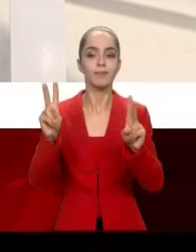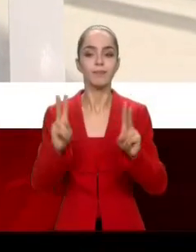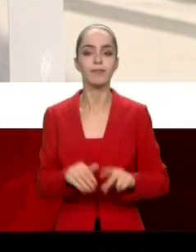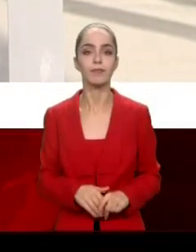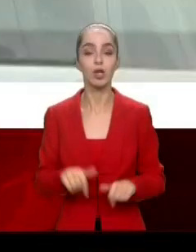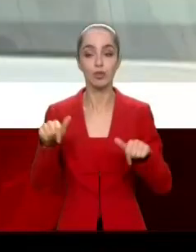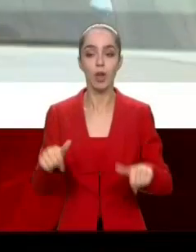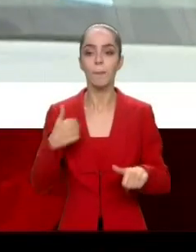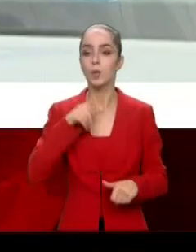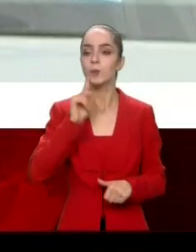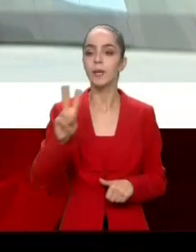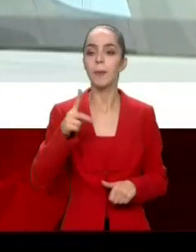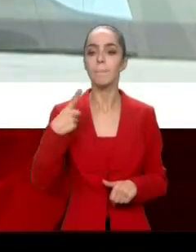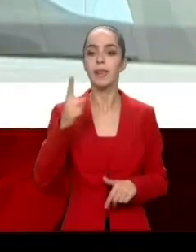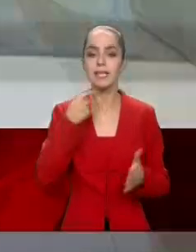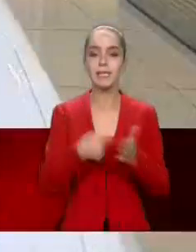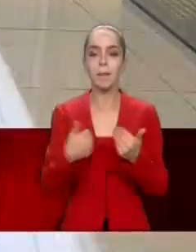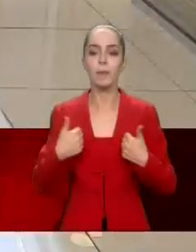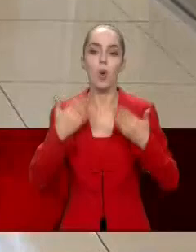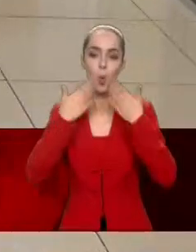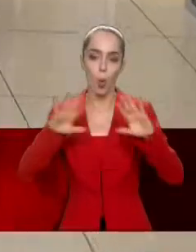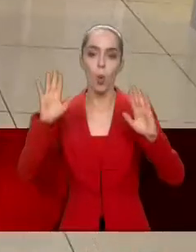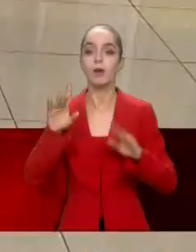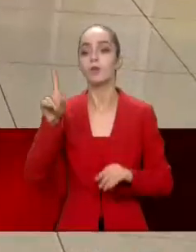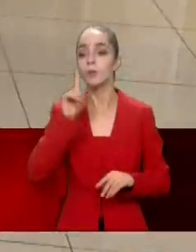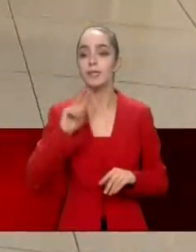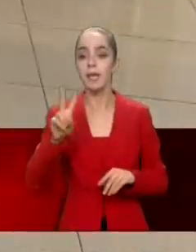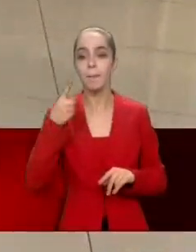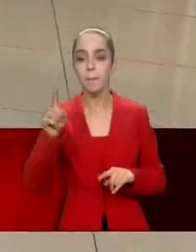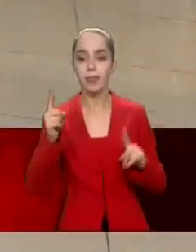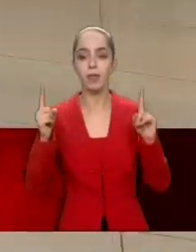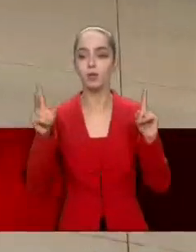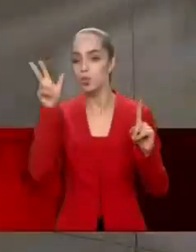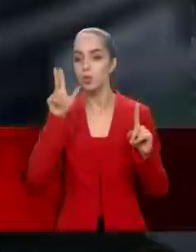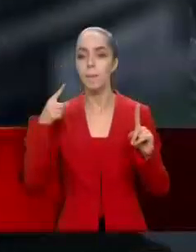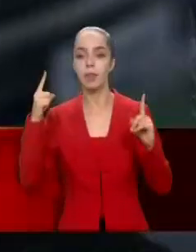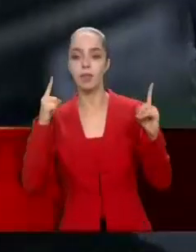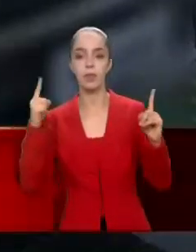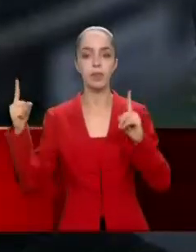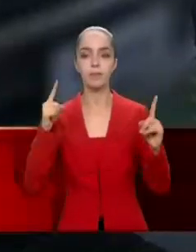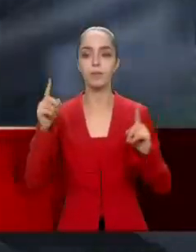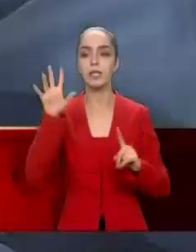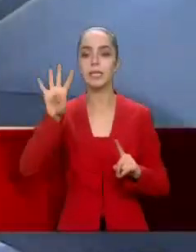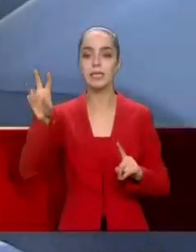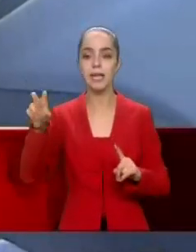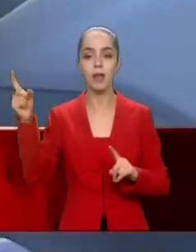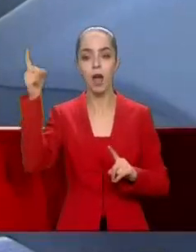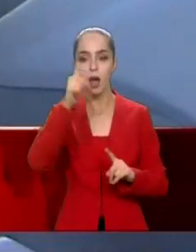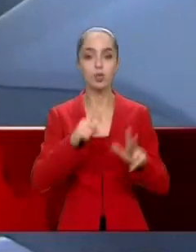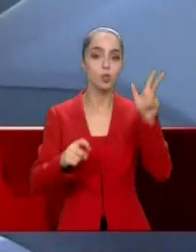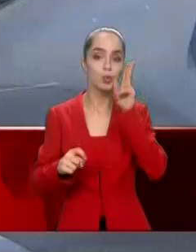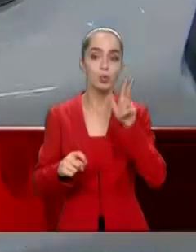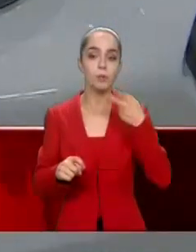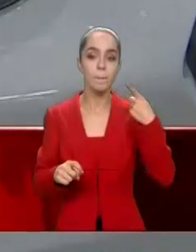bin liraya bizim sattığımız marka özelinde araç yok. 120 bin ile 300 bin lira arasında olan taşıtlara 48 ay, 300 bin ile 750 bin